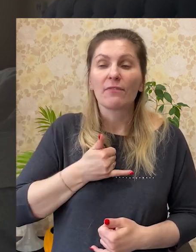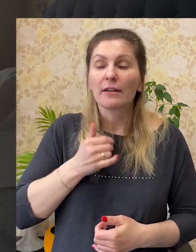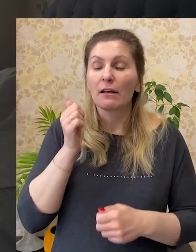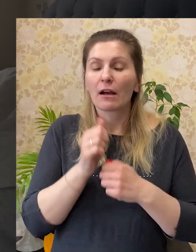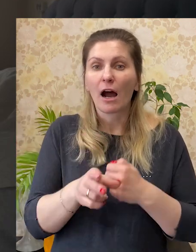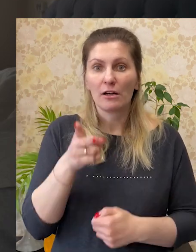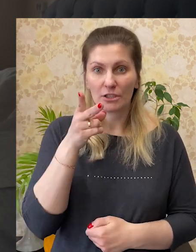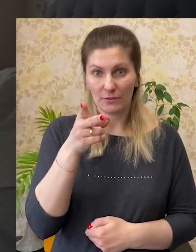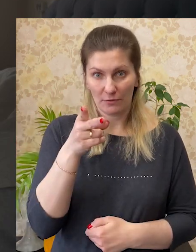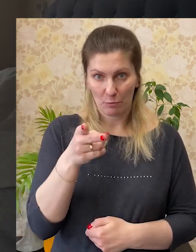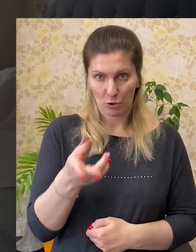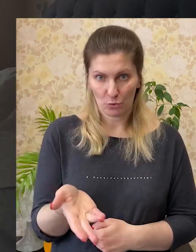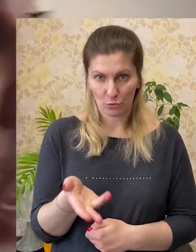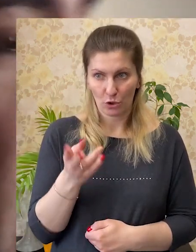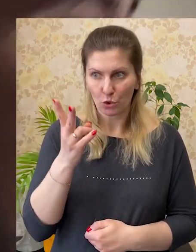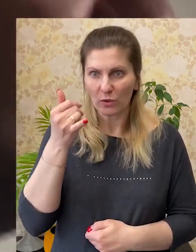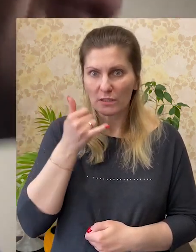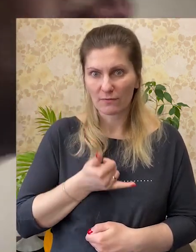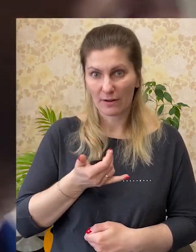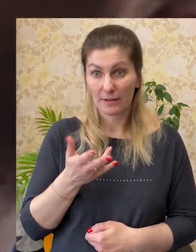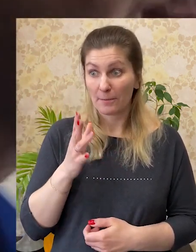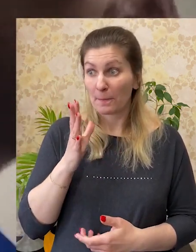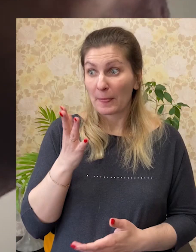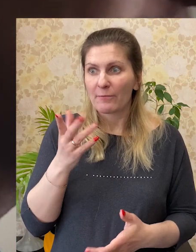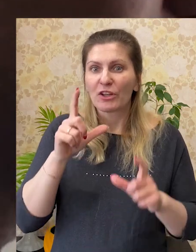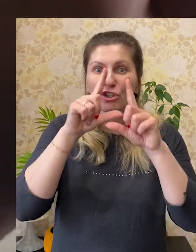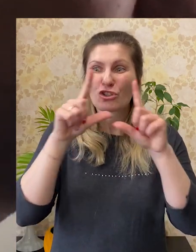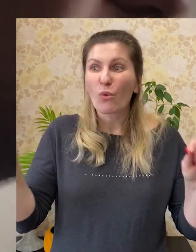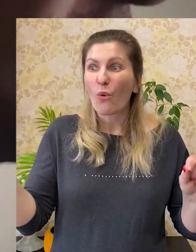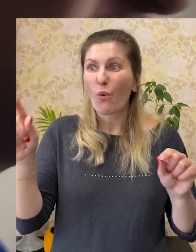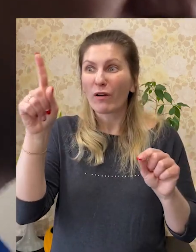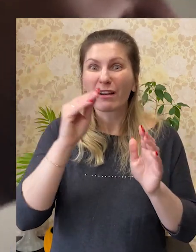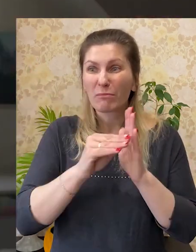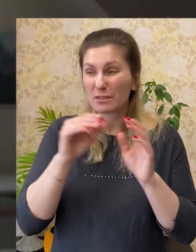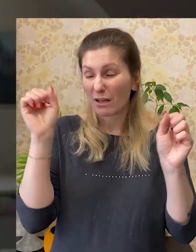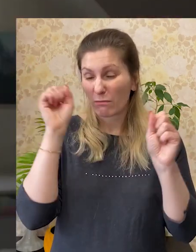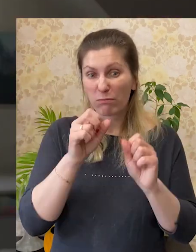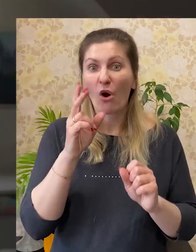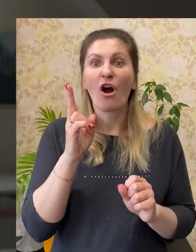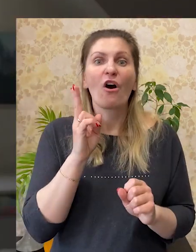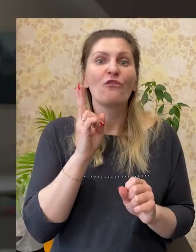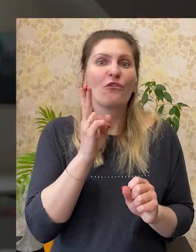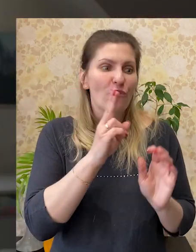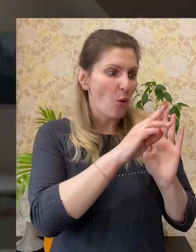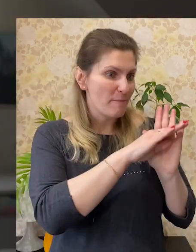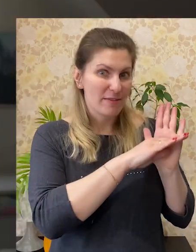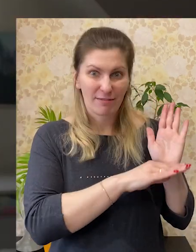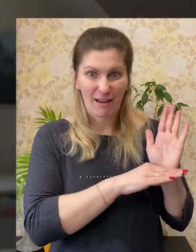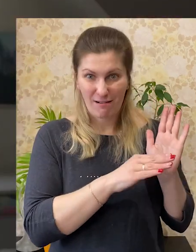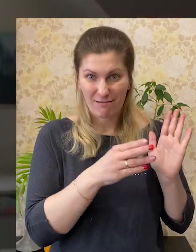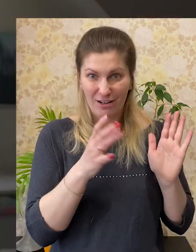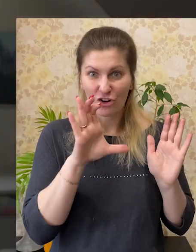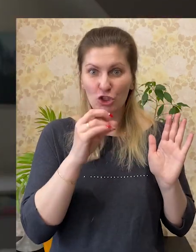просто каждые 2 минуты, кто-то звонил. Я вообще не говорю про всяких там школьников, которые в соцсетях, ВКонтактах писали всякие тупые, смешные